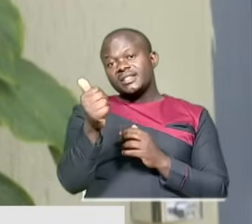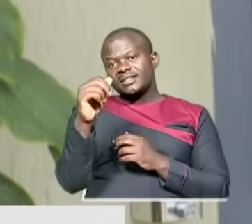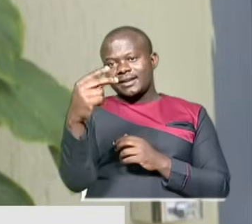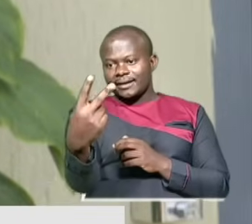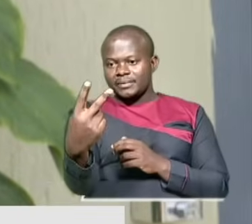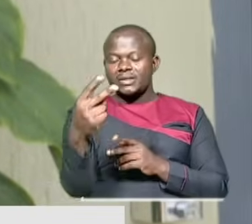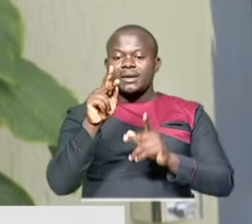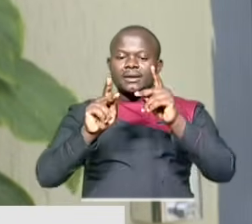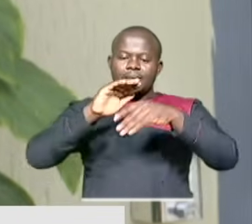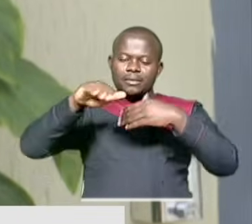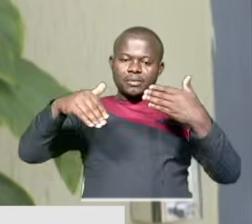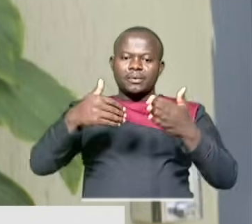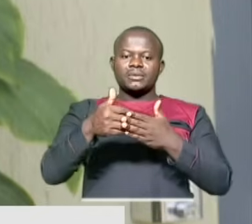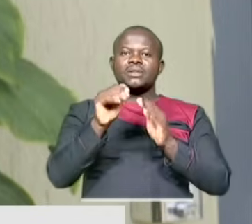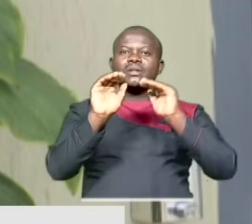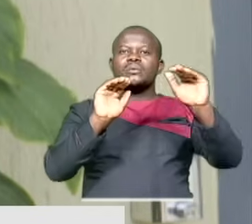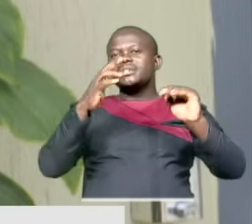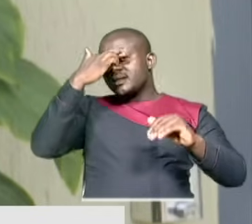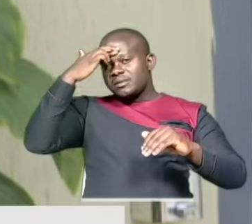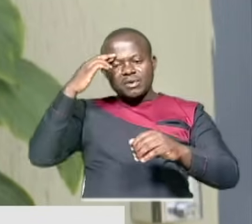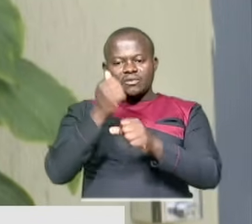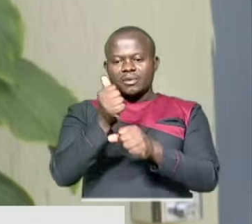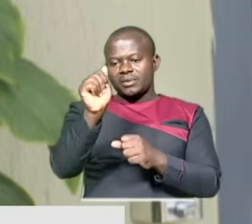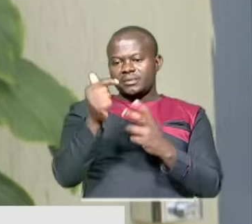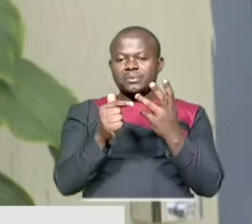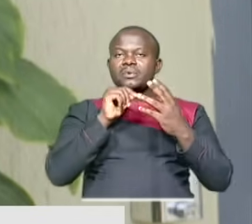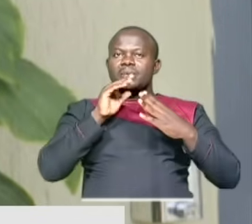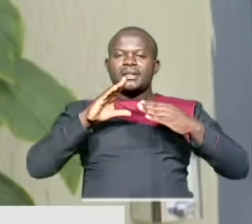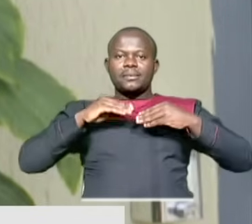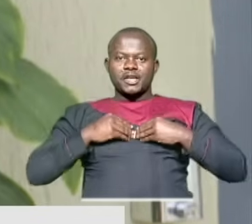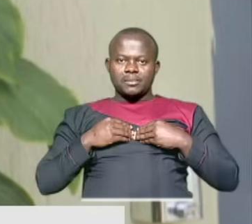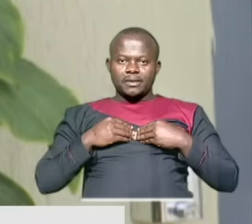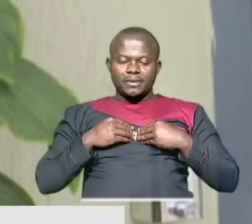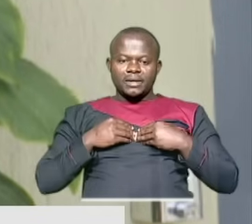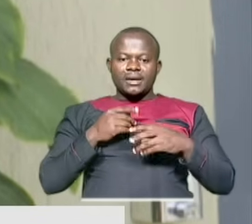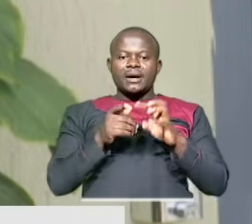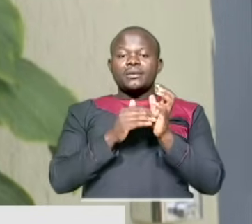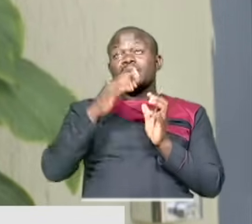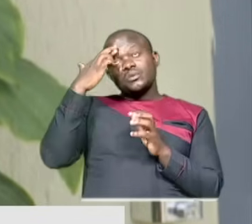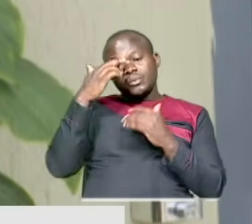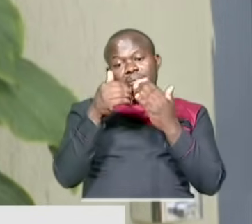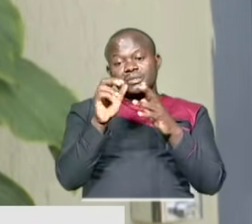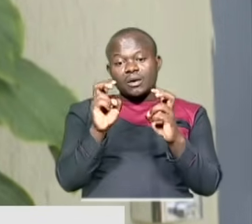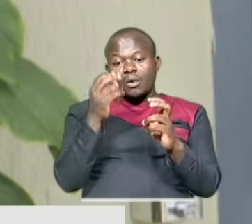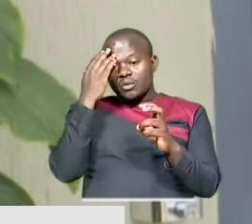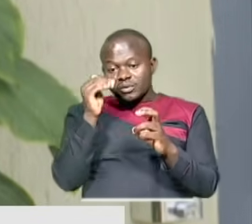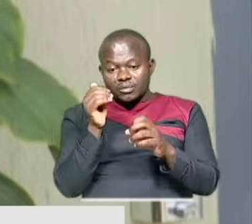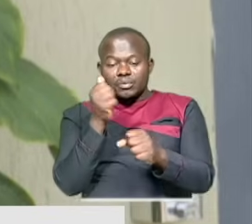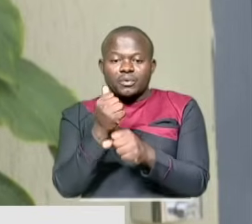n'abaturage nabo turaza kubabaza impamvu bakora ibyo bintu batabyemerewe, ariko tubibutsa ko nyine aho kugira ngo